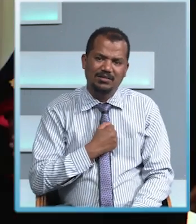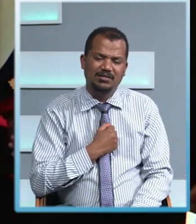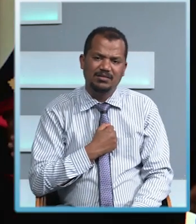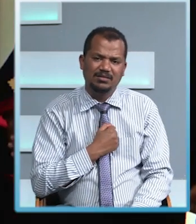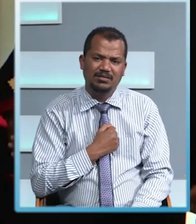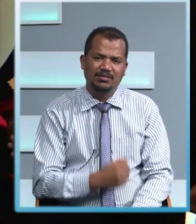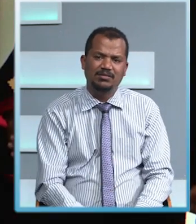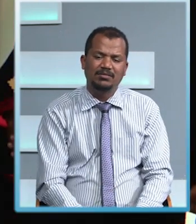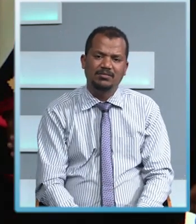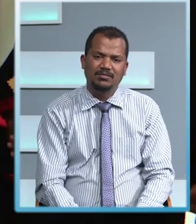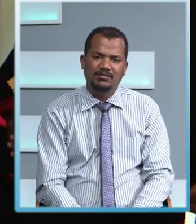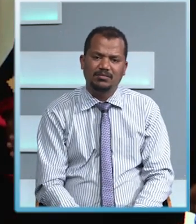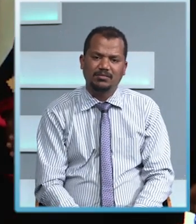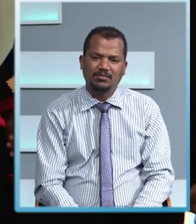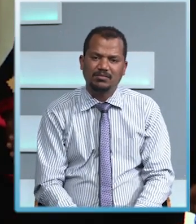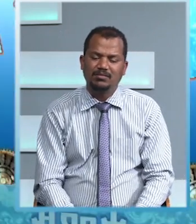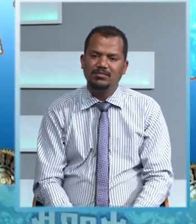አዝነናል።